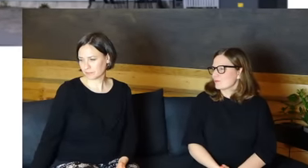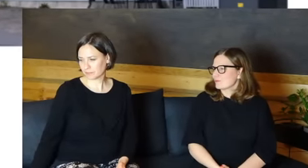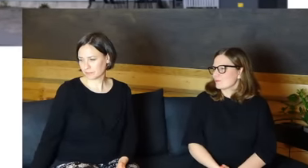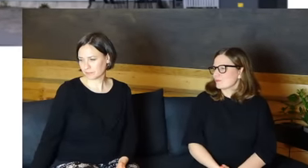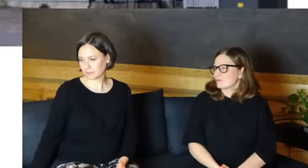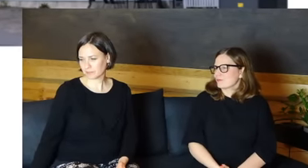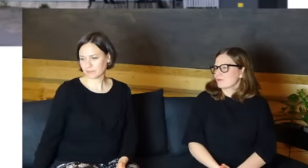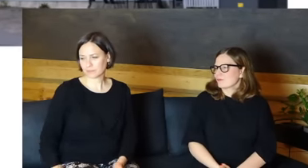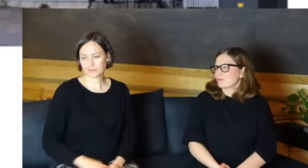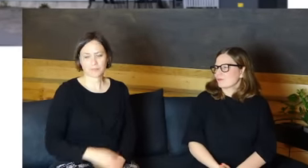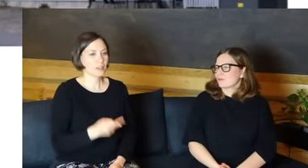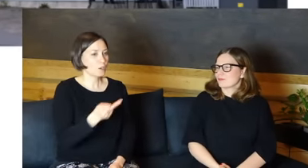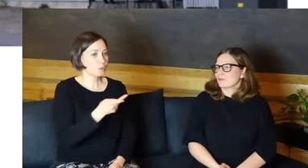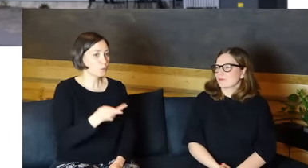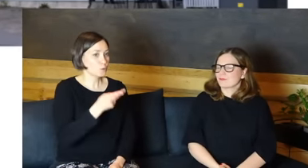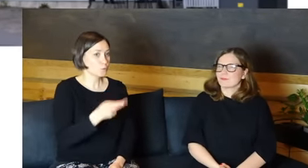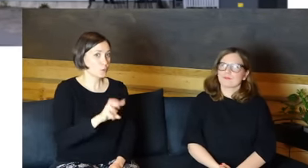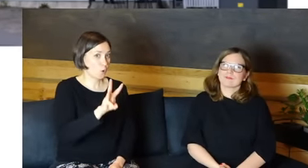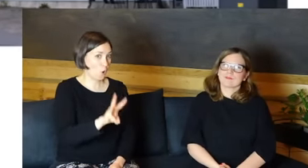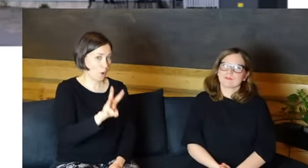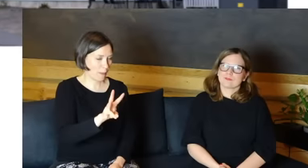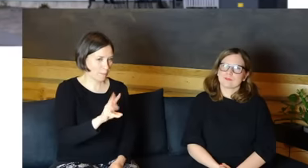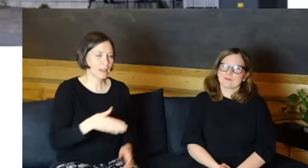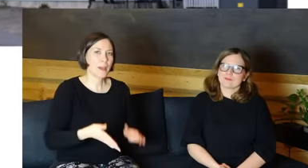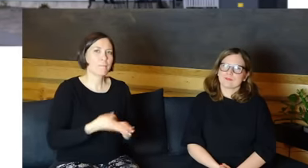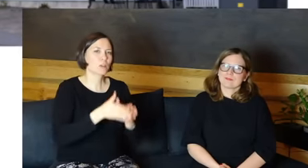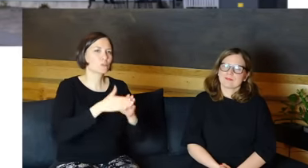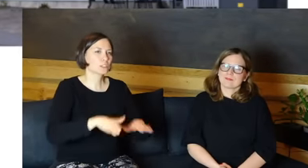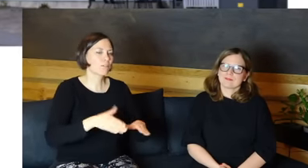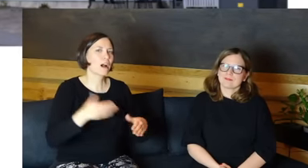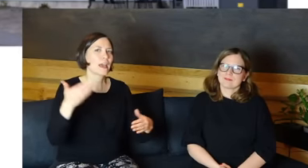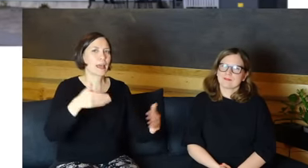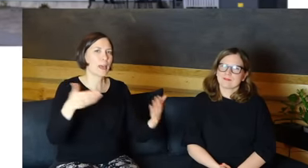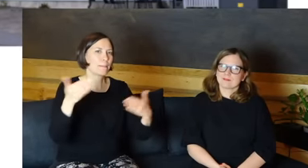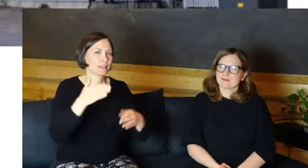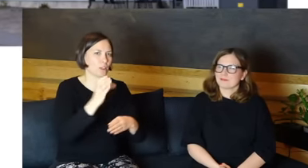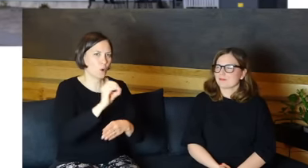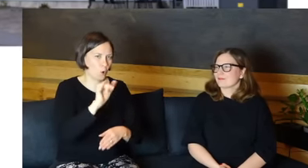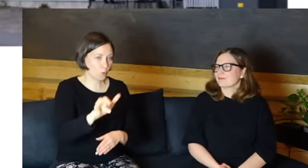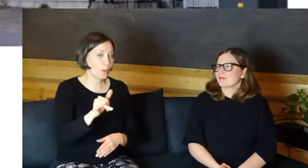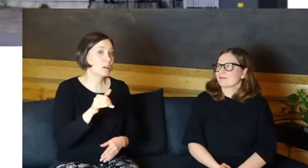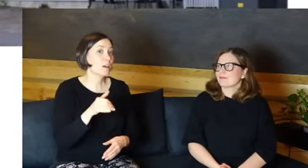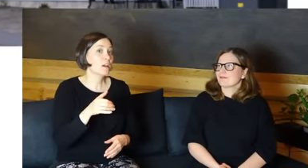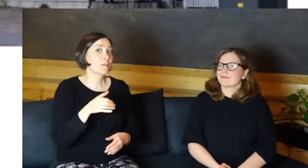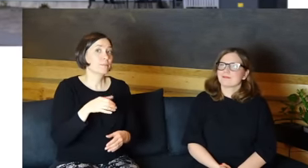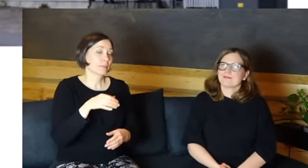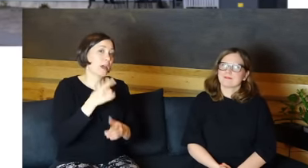Kysymys kolme. Perustava elementti Oy:n tehdas sijaitsee Hämeenlinnan Lammilla.